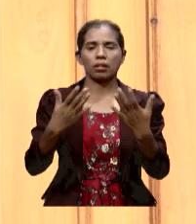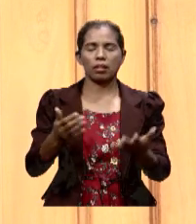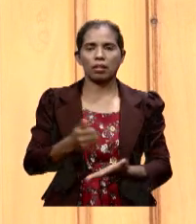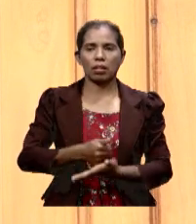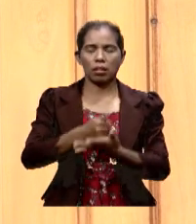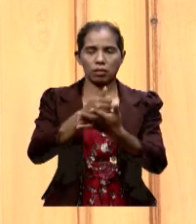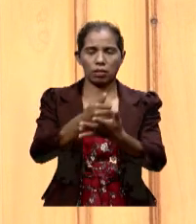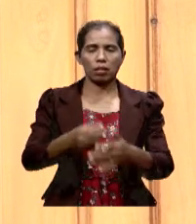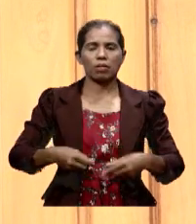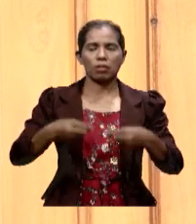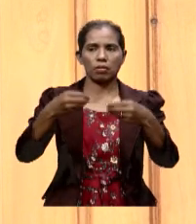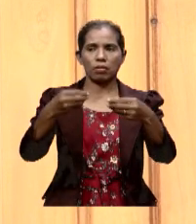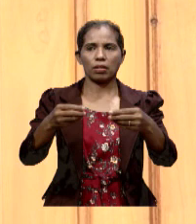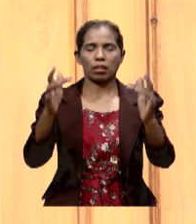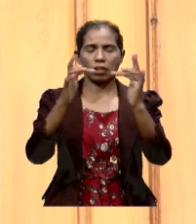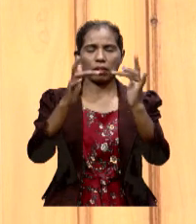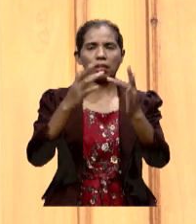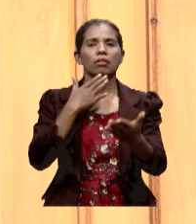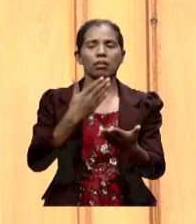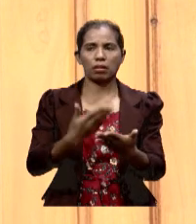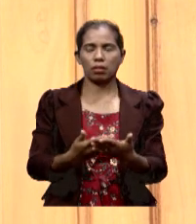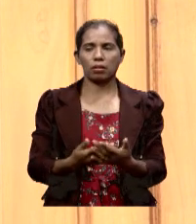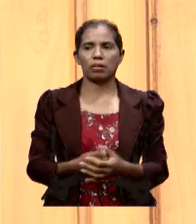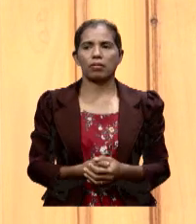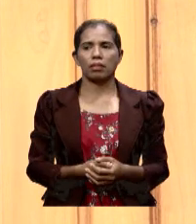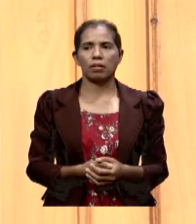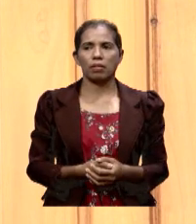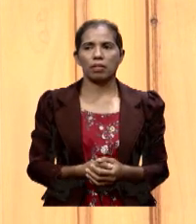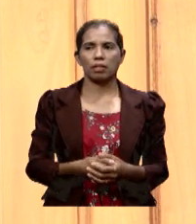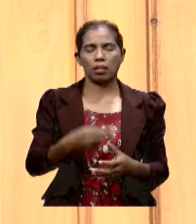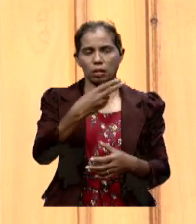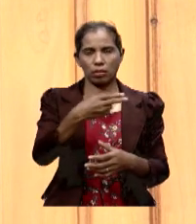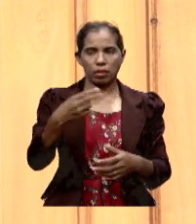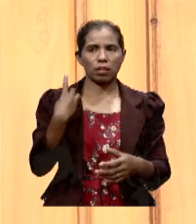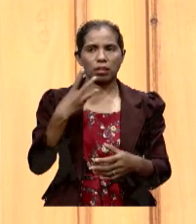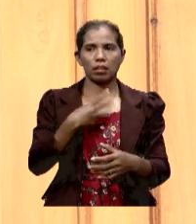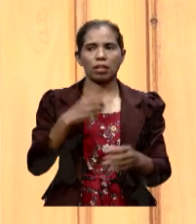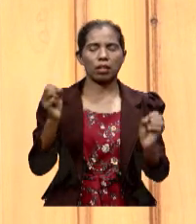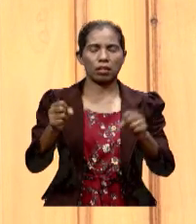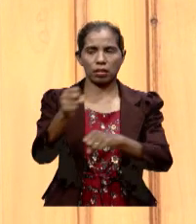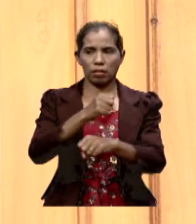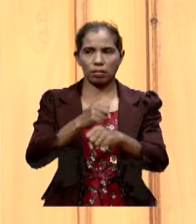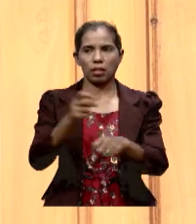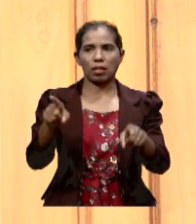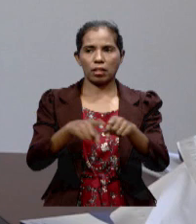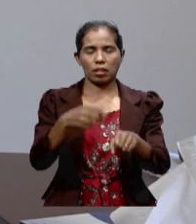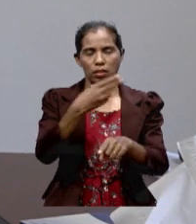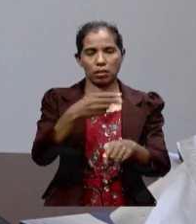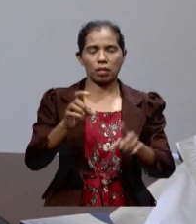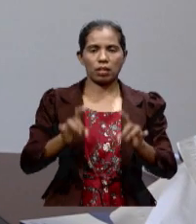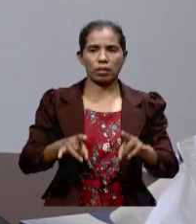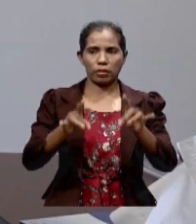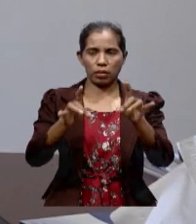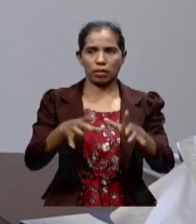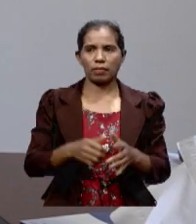fo provide internet ira ke dia kelu. Pilu minus hanya sama Indonesia. Ita lah to Singapura mus pilu minus hanya Indonesia Australia.